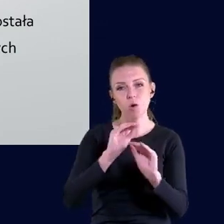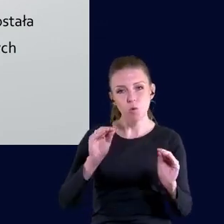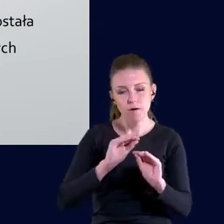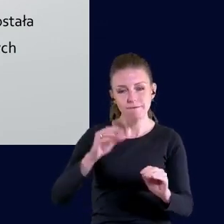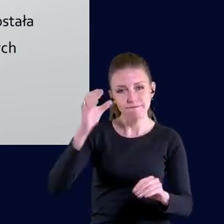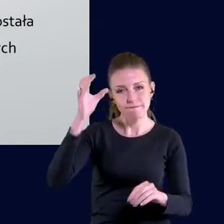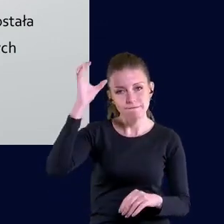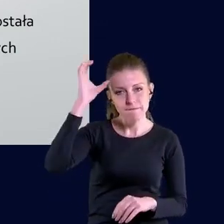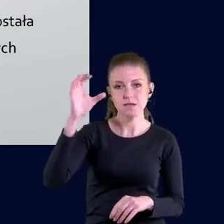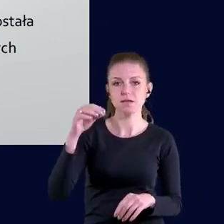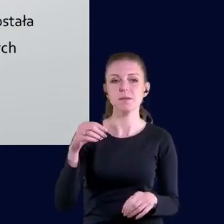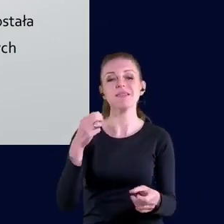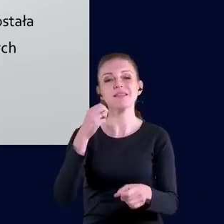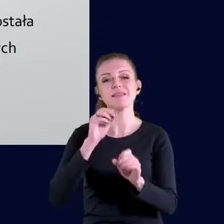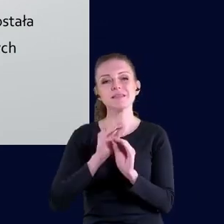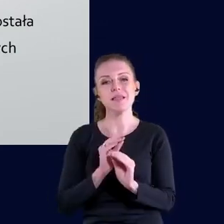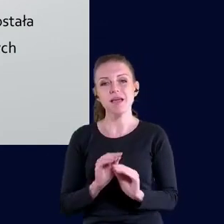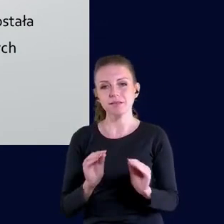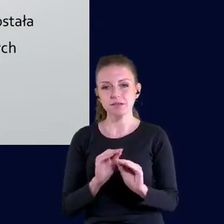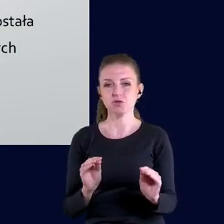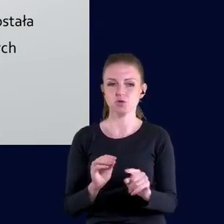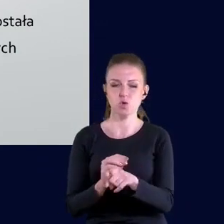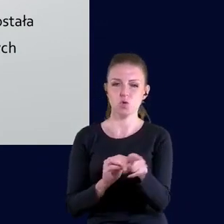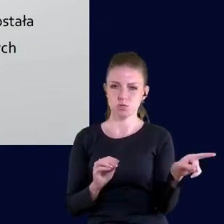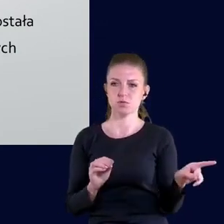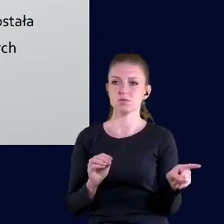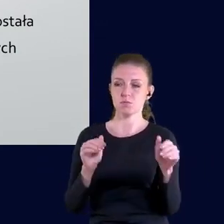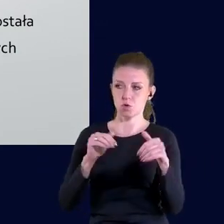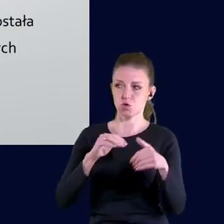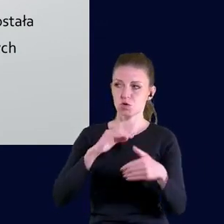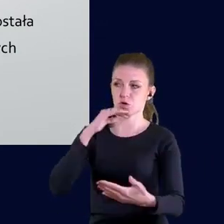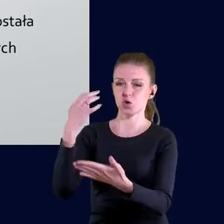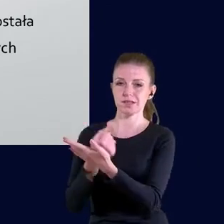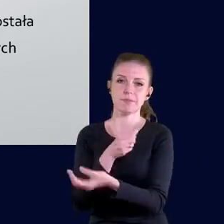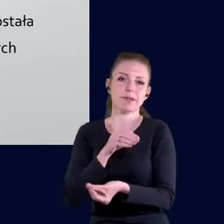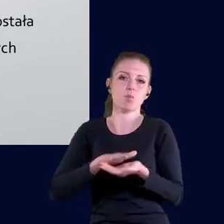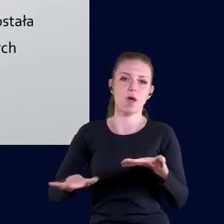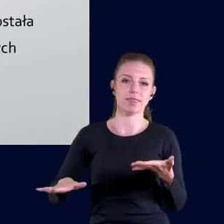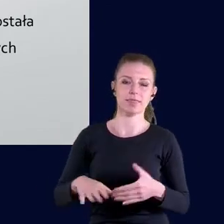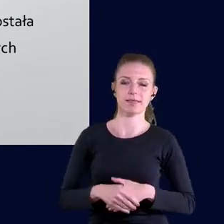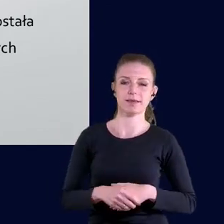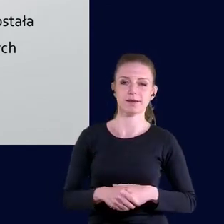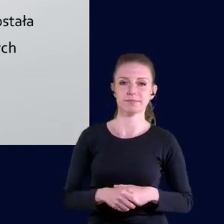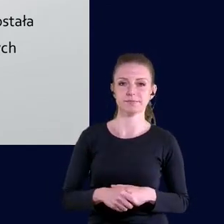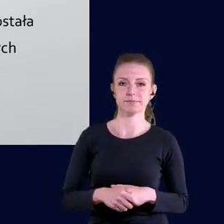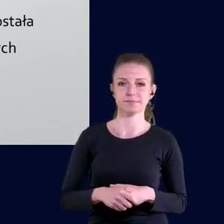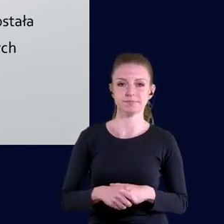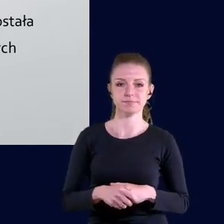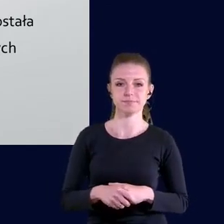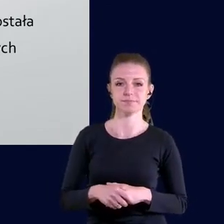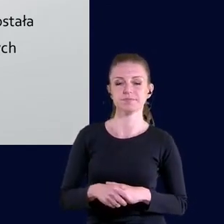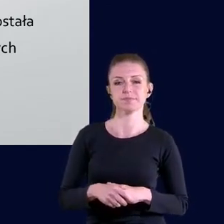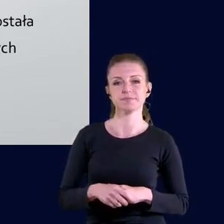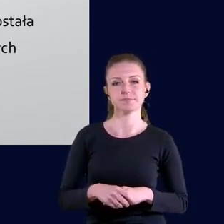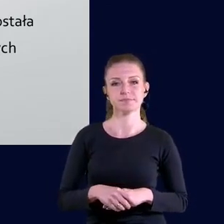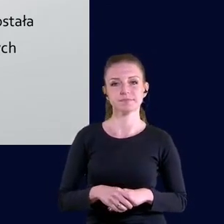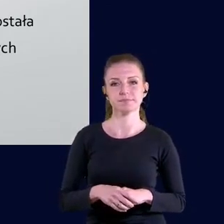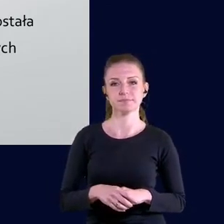również status i naukowych dydaktycznych Jednocześnie jest tutaj oczywiście zawarta